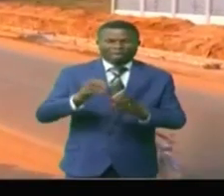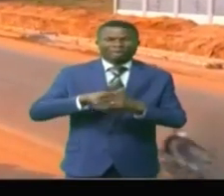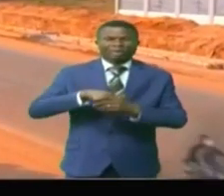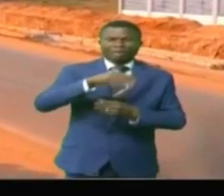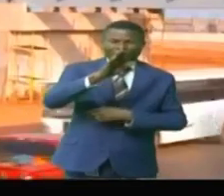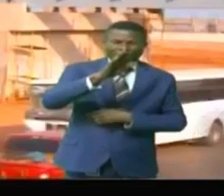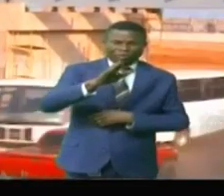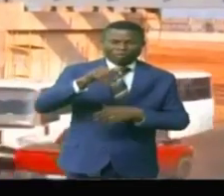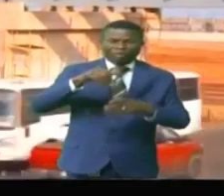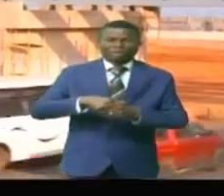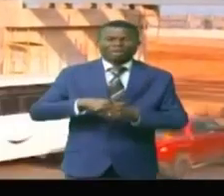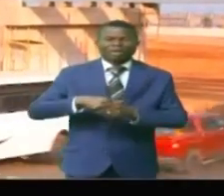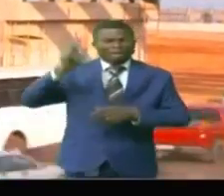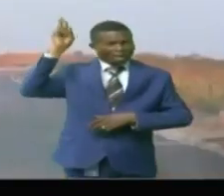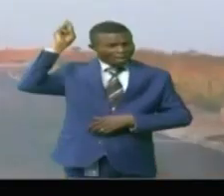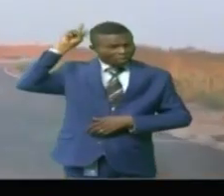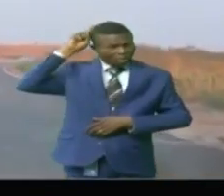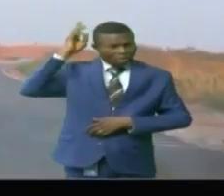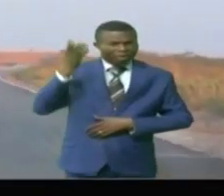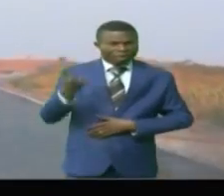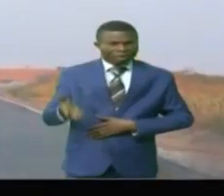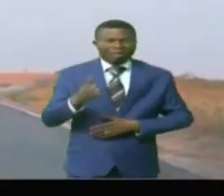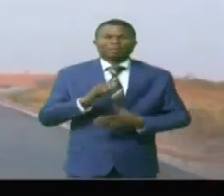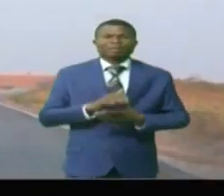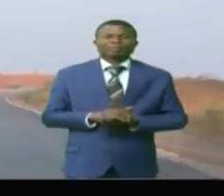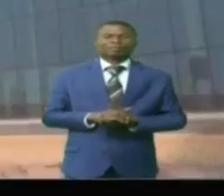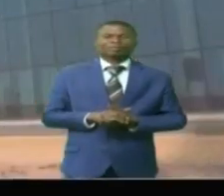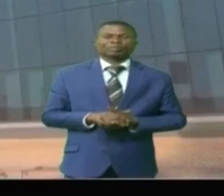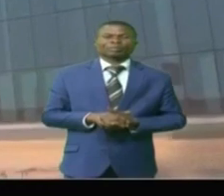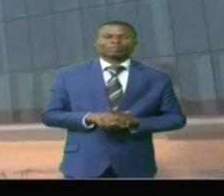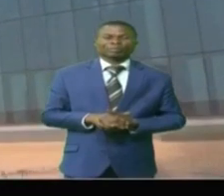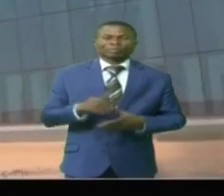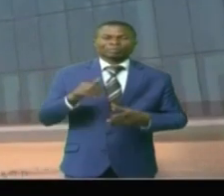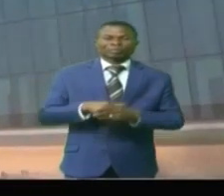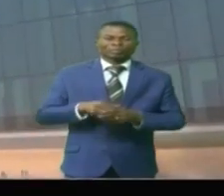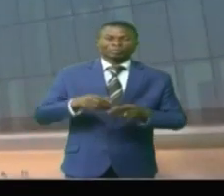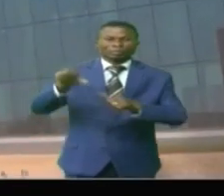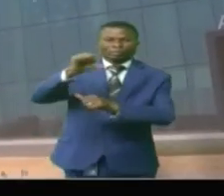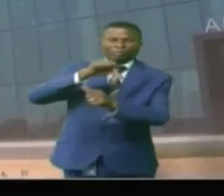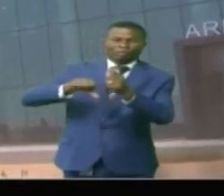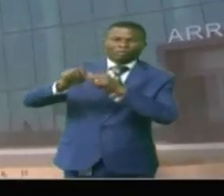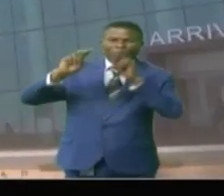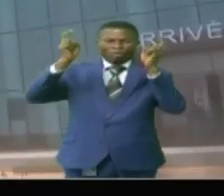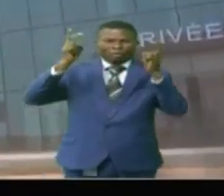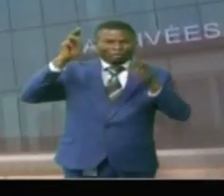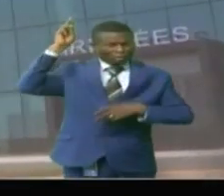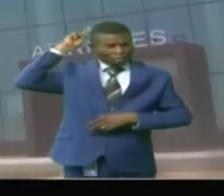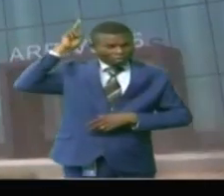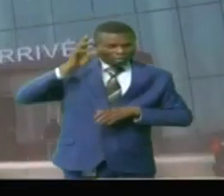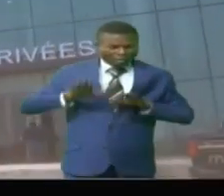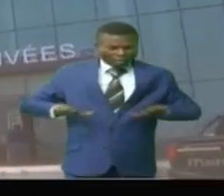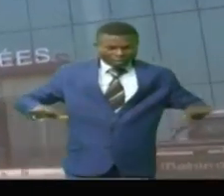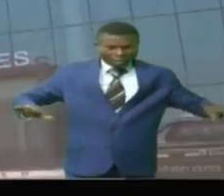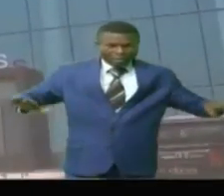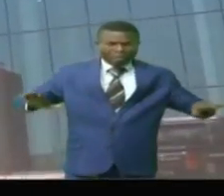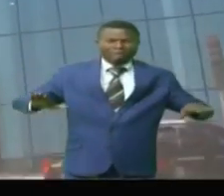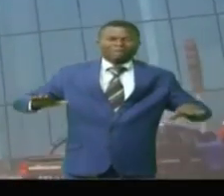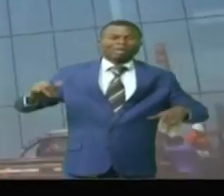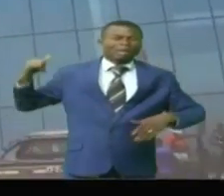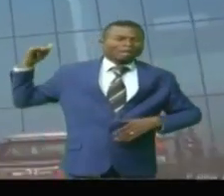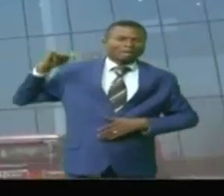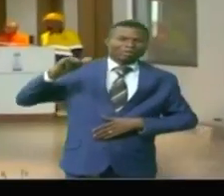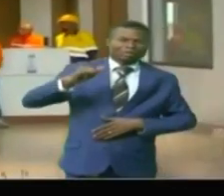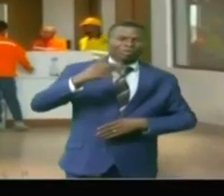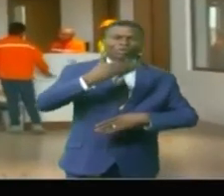sortant dans le chef-lieu de la province de Lualaba. Dans la périphérie de la ville, l'aérogare de Kolwezi